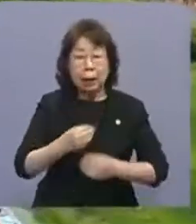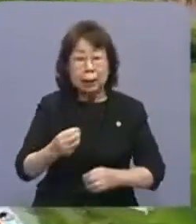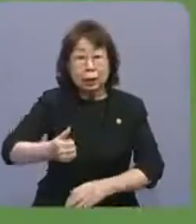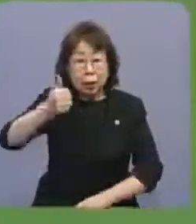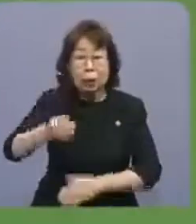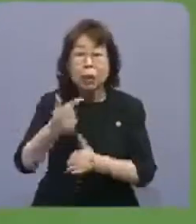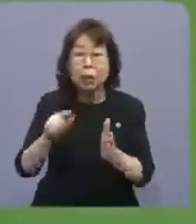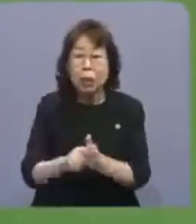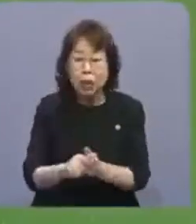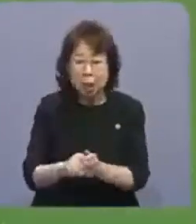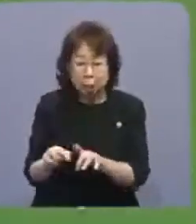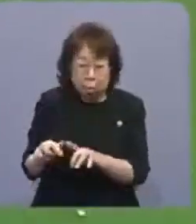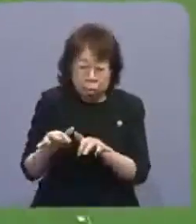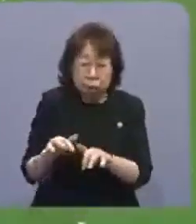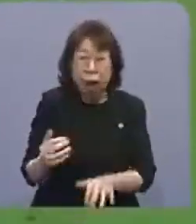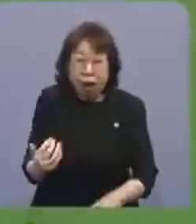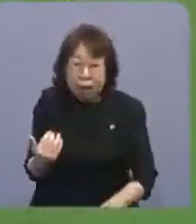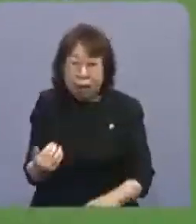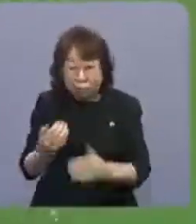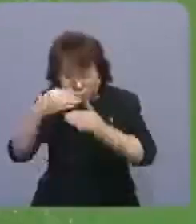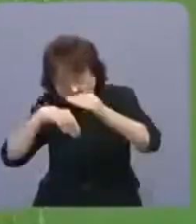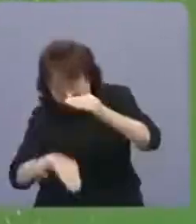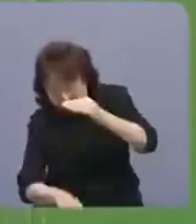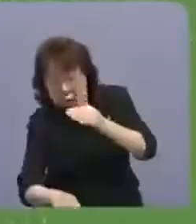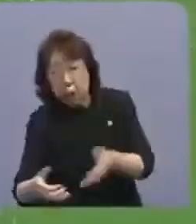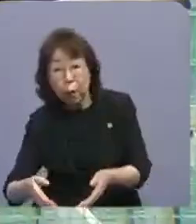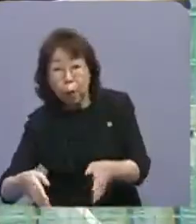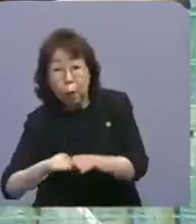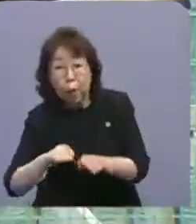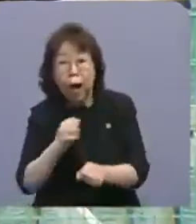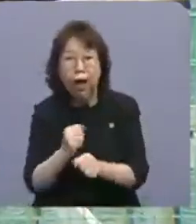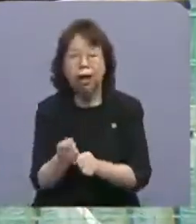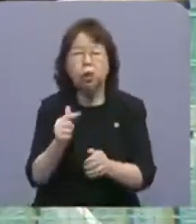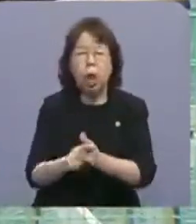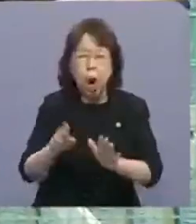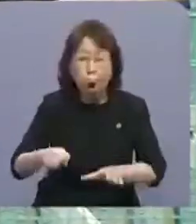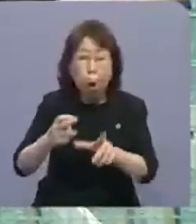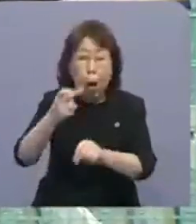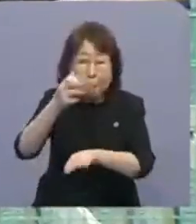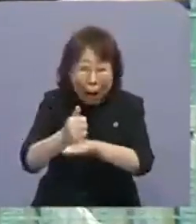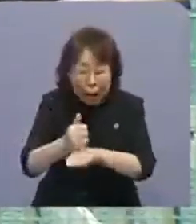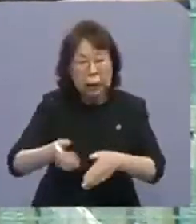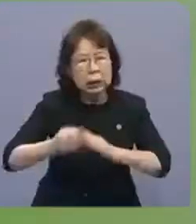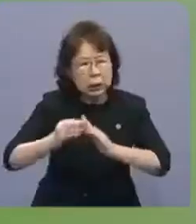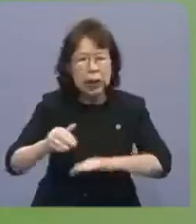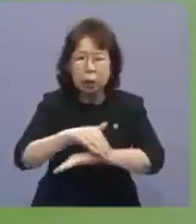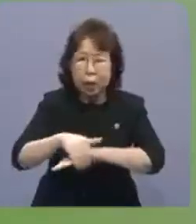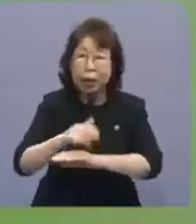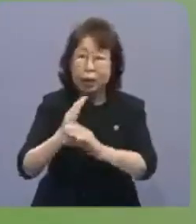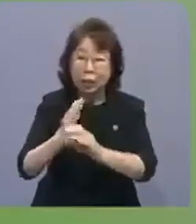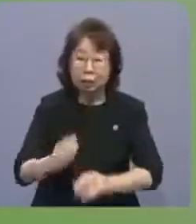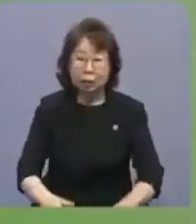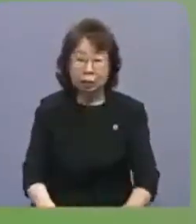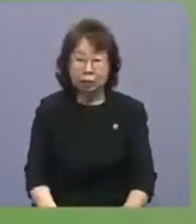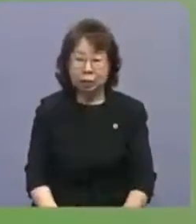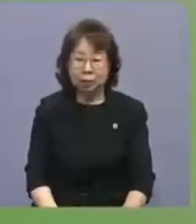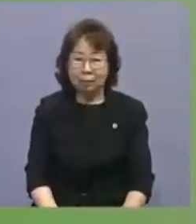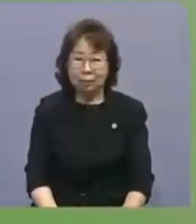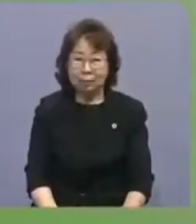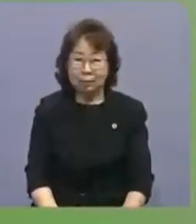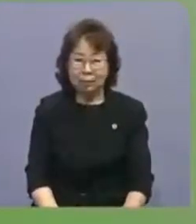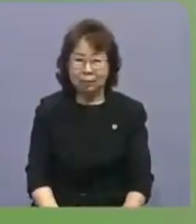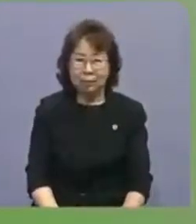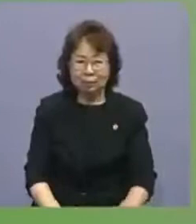위해 조류 유입이 적은 수면 아래에 취수 탑 을 설치하는 용역을 올해 말까지 진행할 예정입니다 힘 따을 설치 알려면